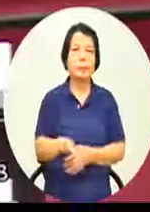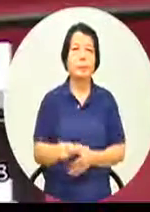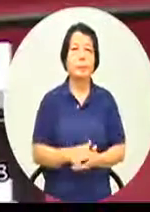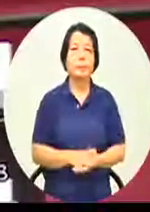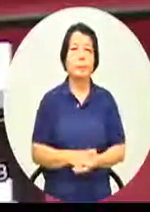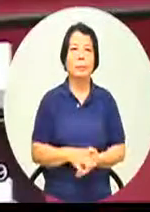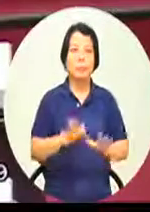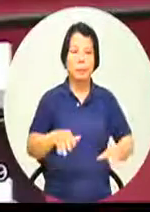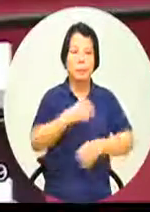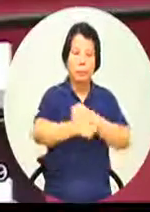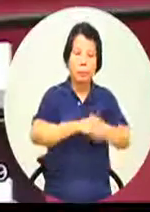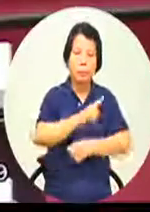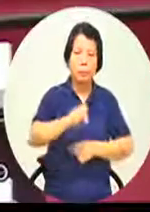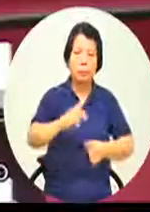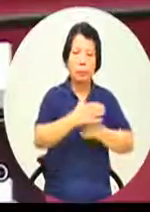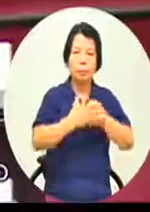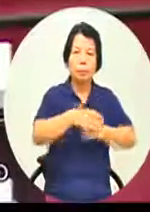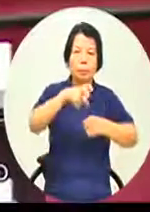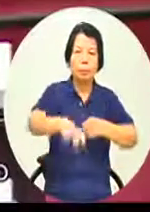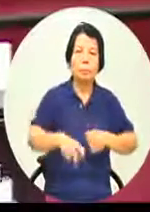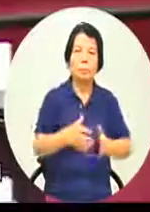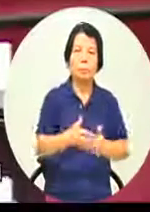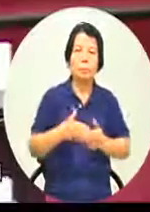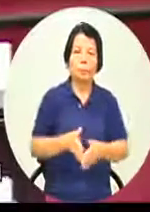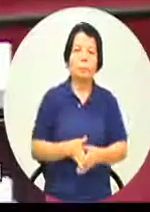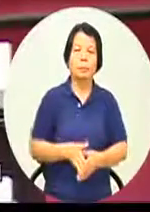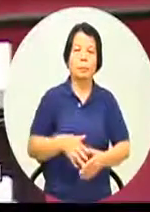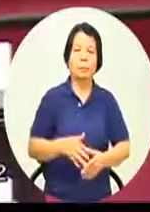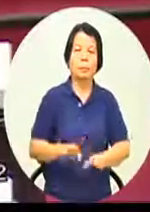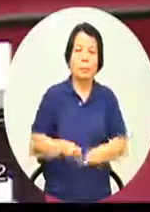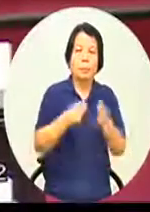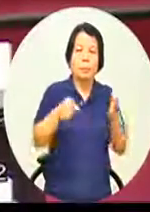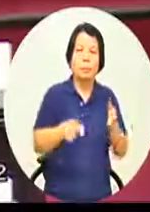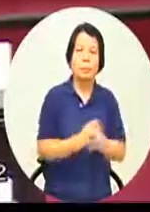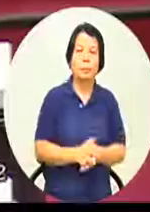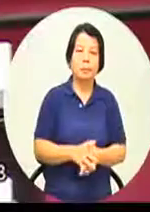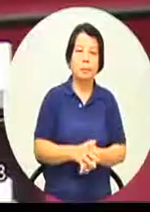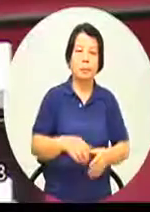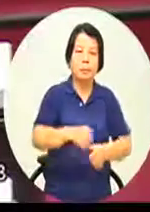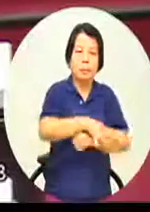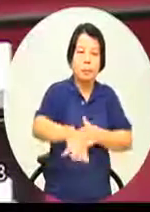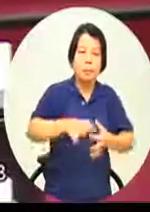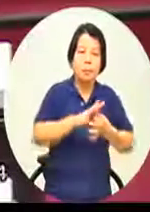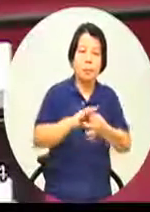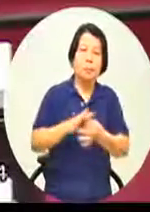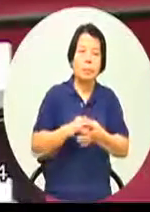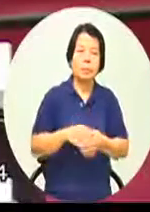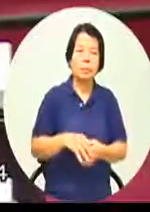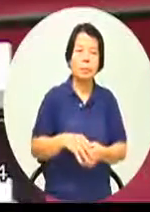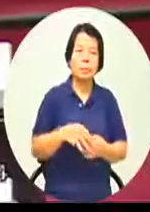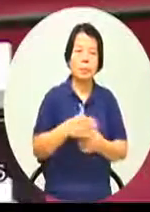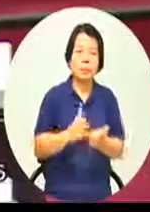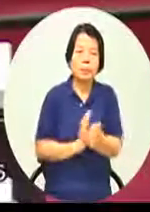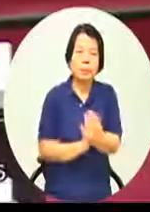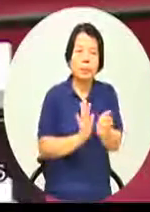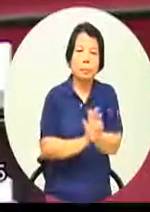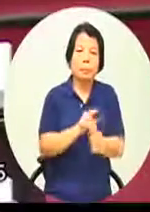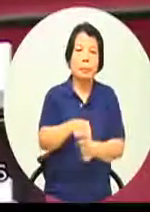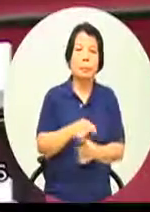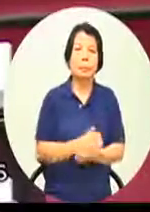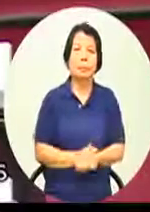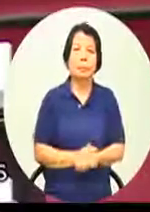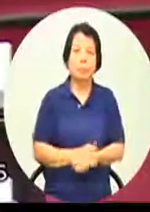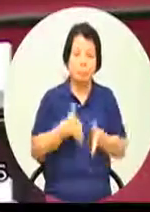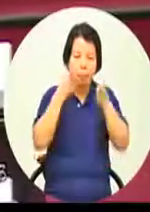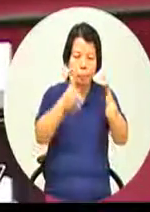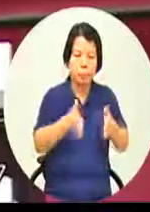觉得动保处这里动起来，然后再持续的跟各个相关的局处能够再 push 他们，然后能够朝